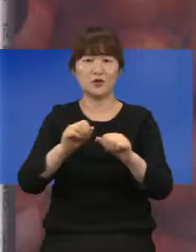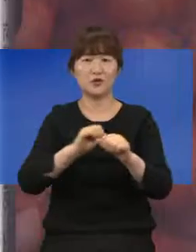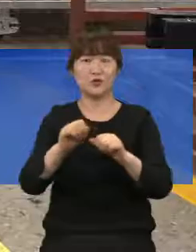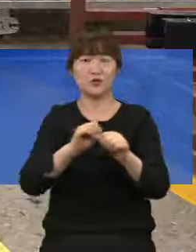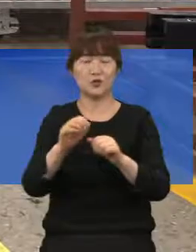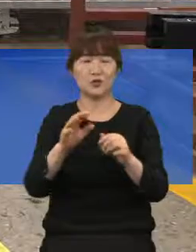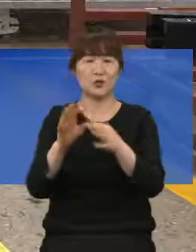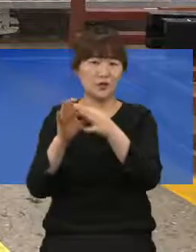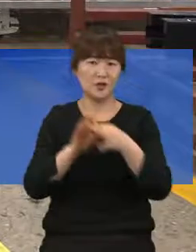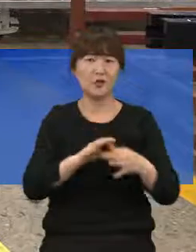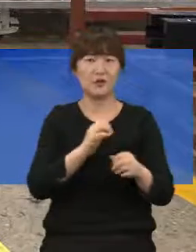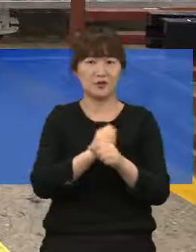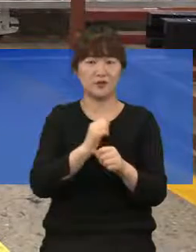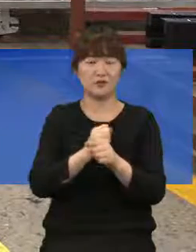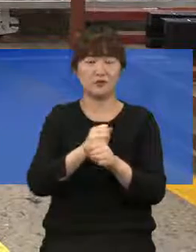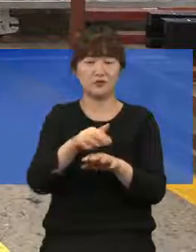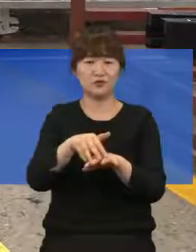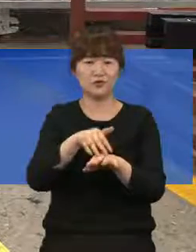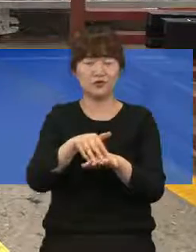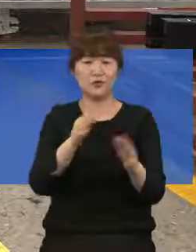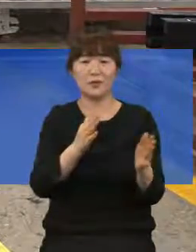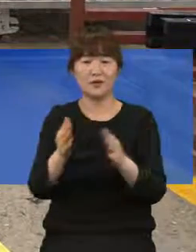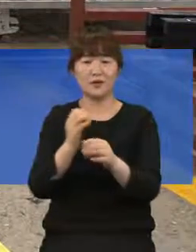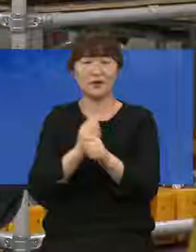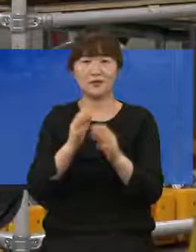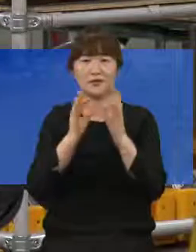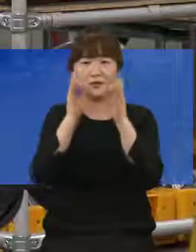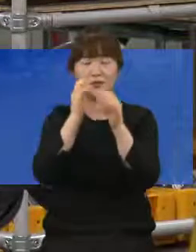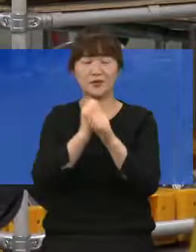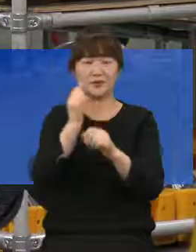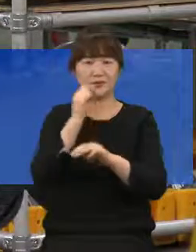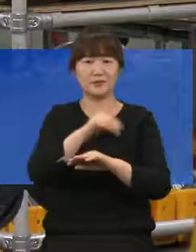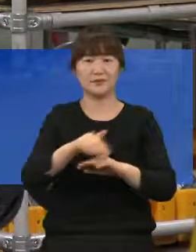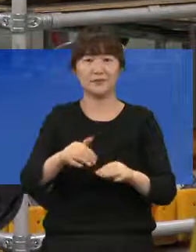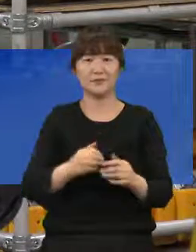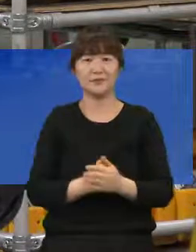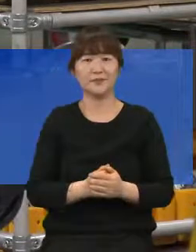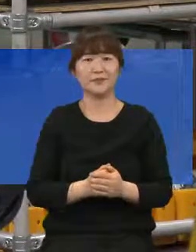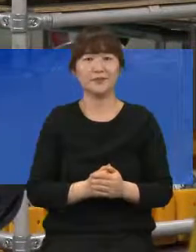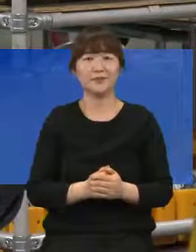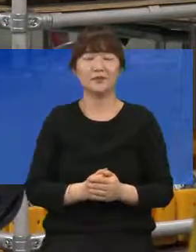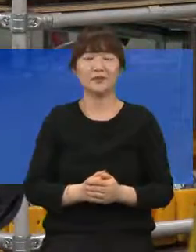일자리 창출로 이어지는 선순환 구조를 마련하는 데 총력을 다할 계획입니다.